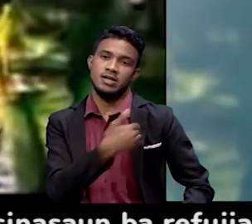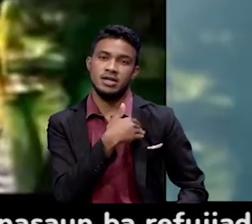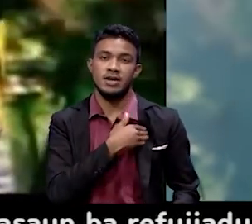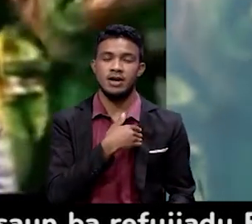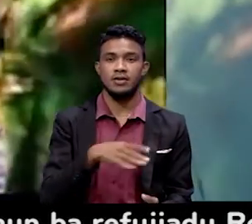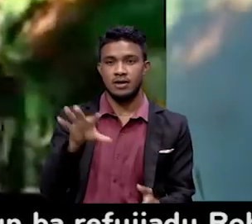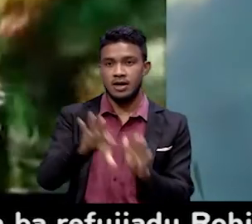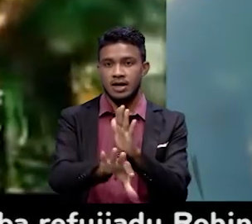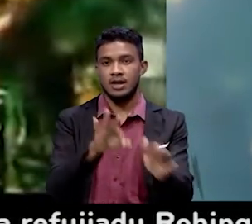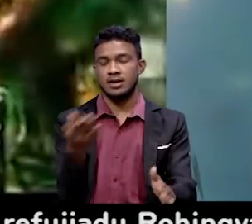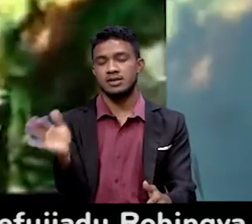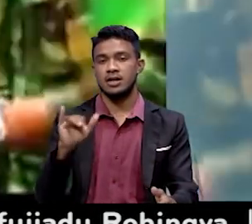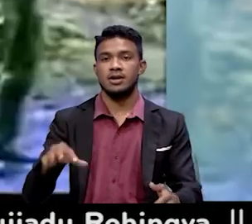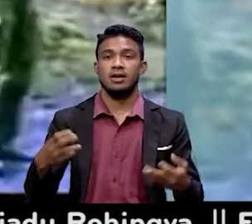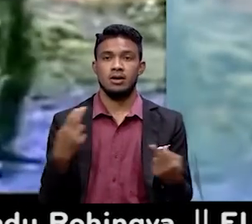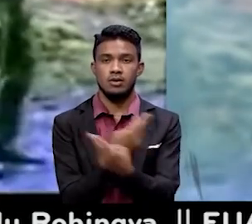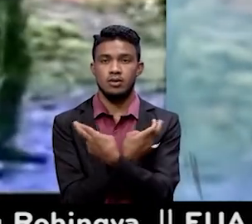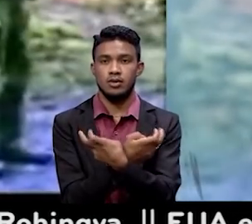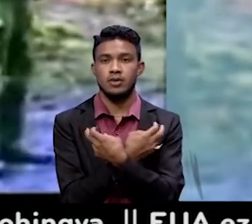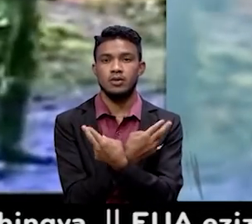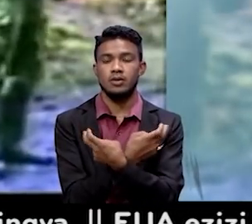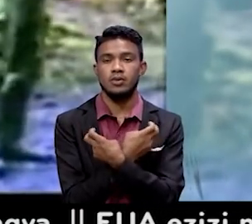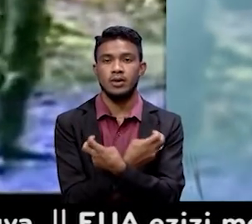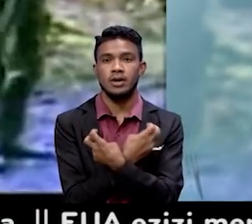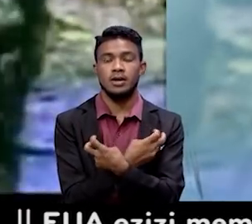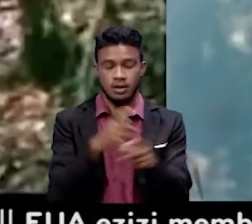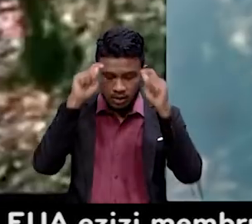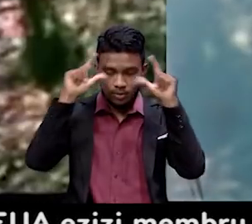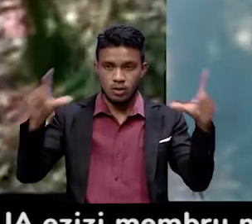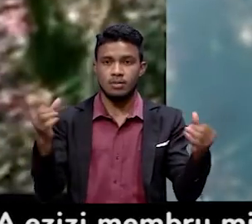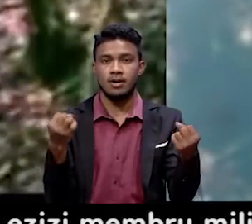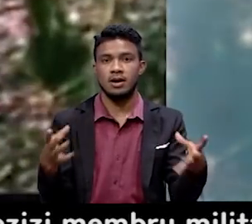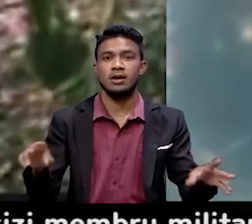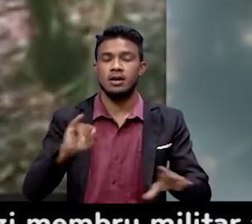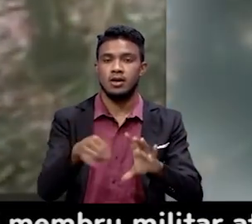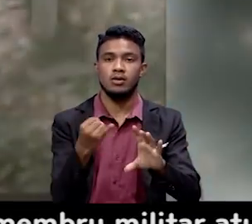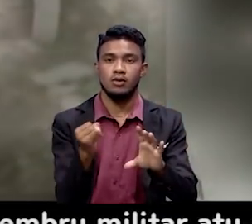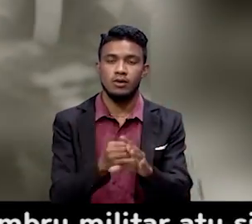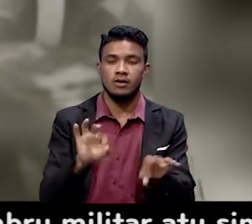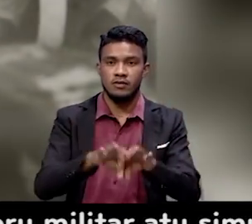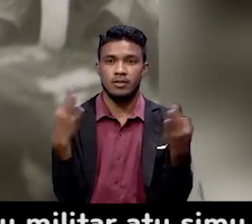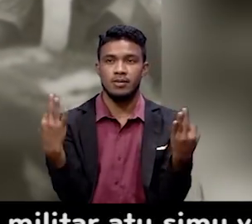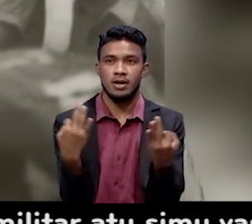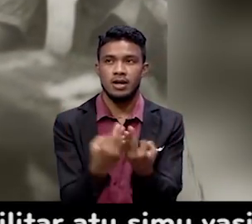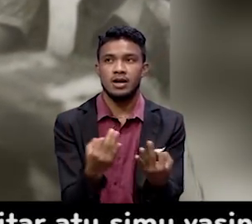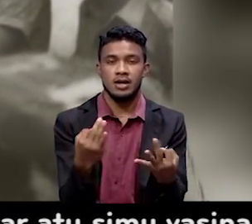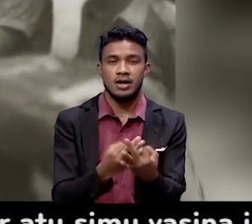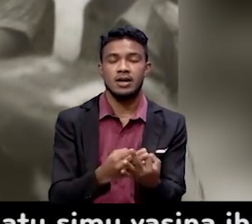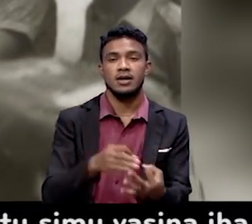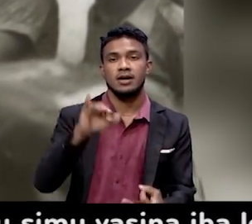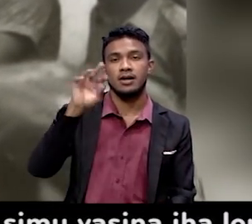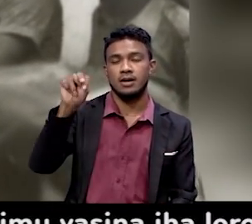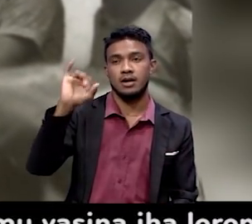ruing. Situasang ne akontese ba familia Timor wang barak inklui familia saudoso Nicolau Lobato nebe to